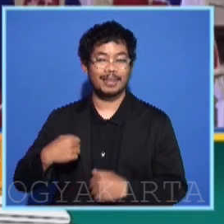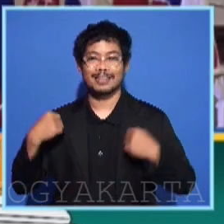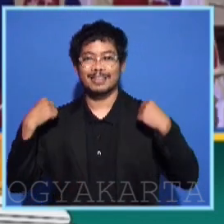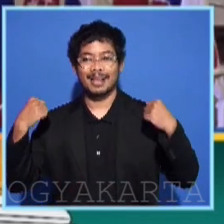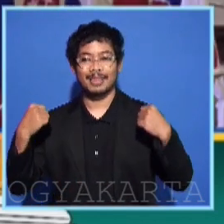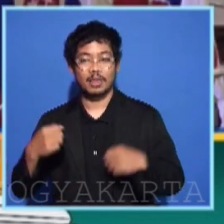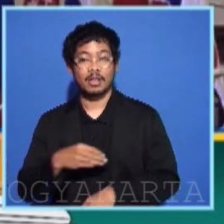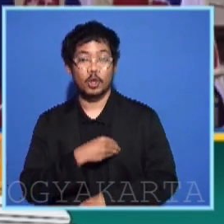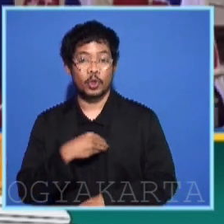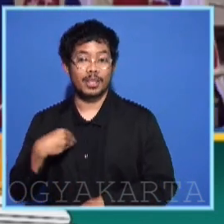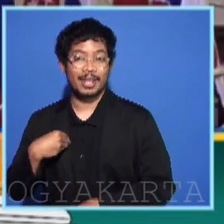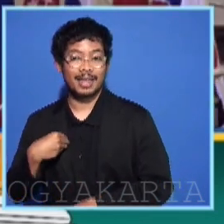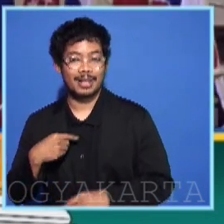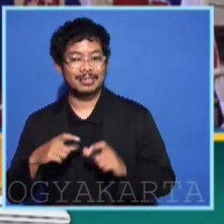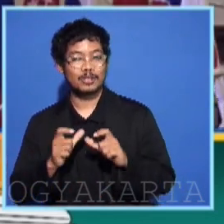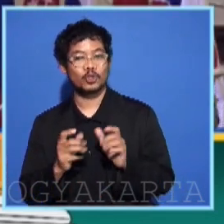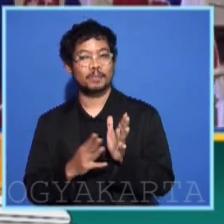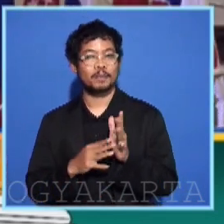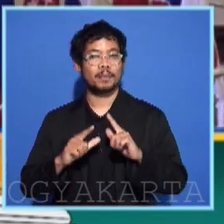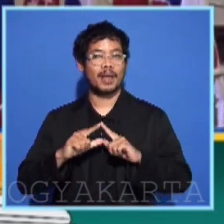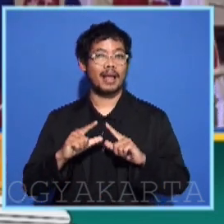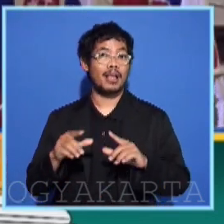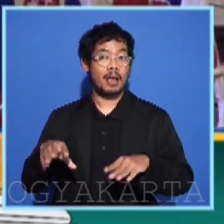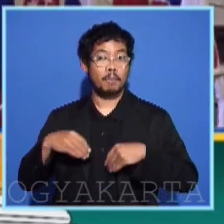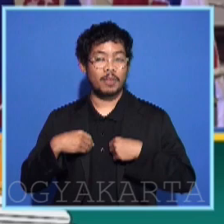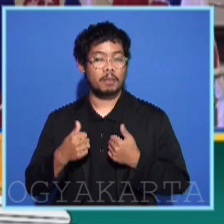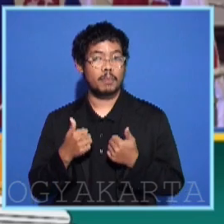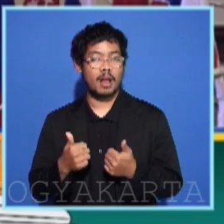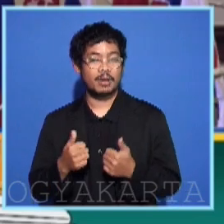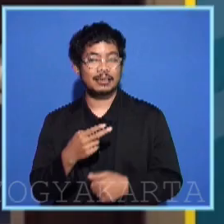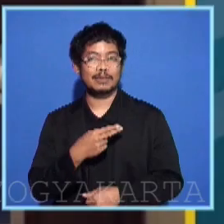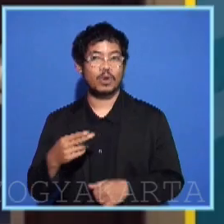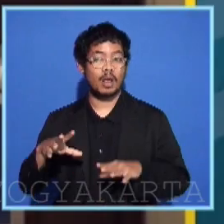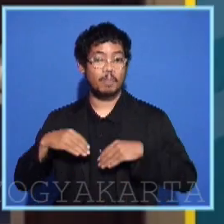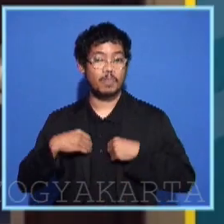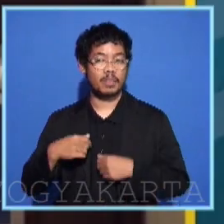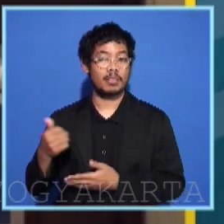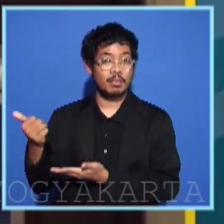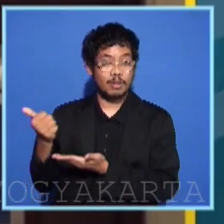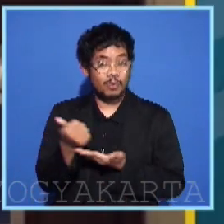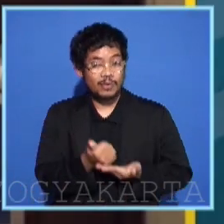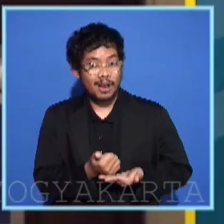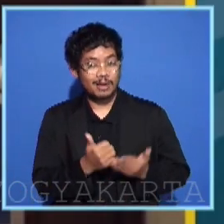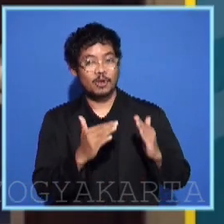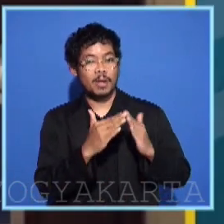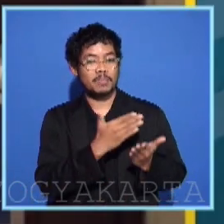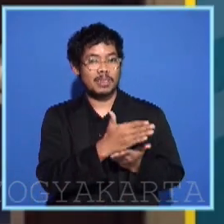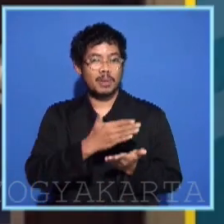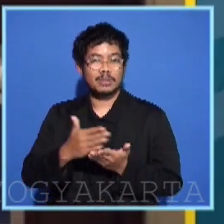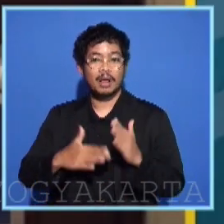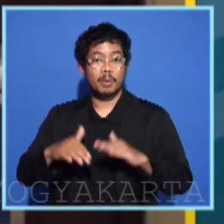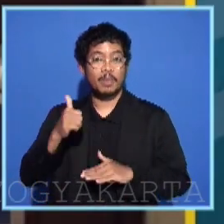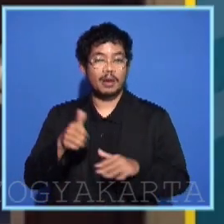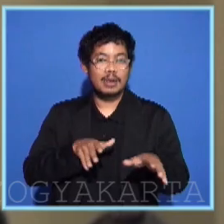menyambut baik Indonesia sebagai tuan rumah sekali dimanfaatkan untuk saling berbagi dan meningkatkan strategi kebencanaan